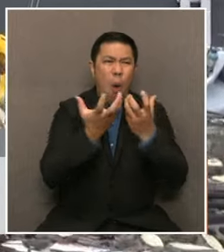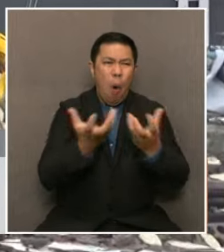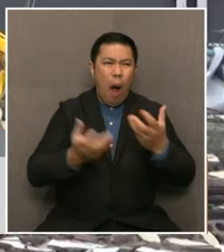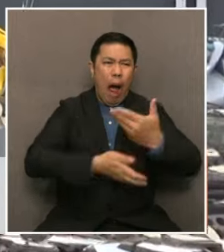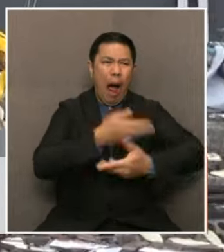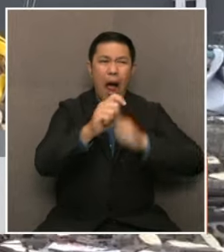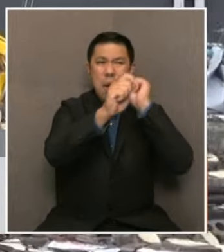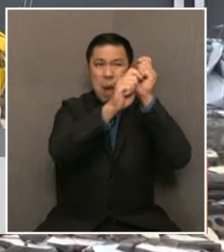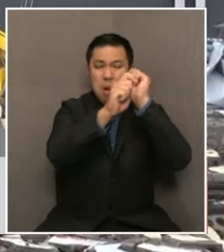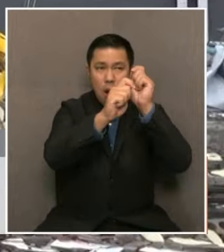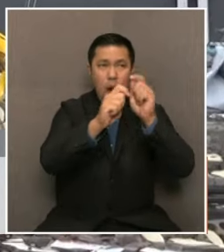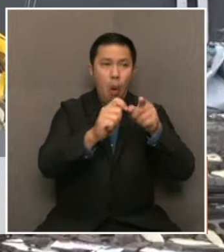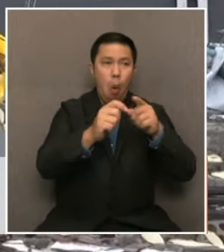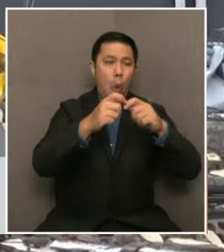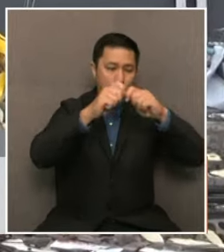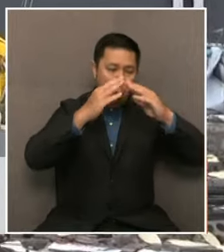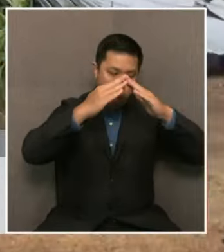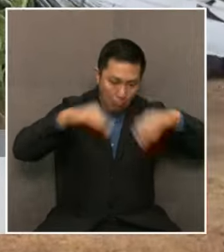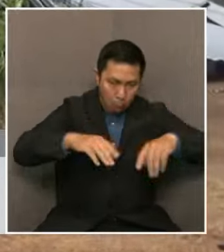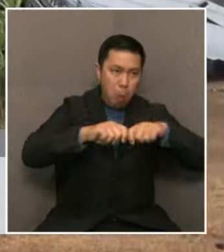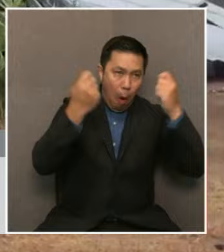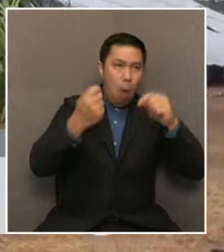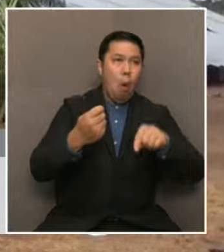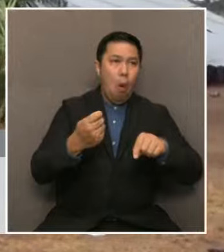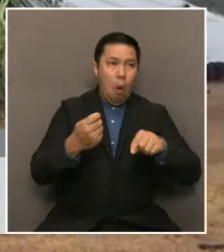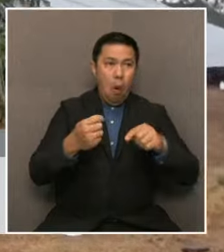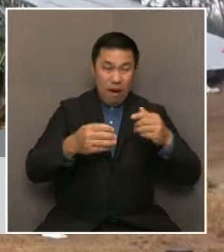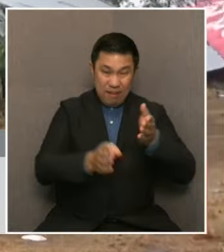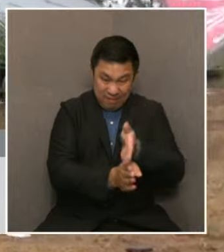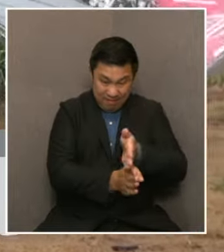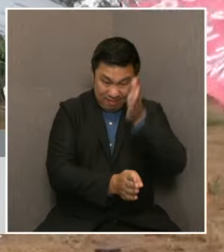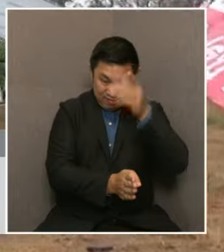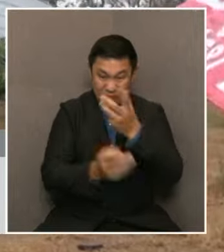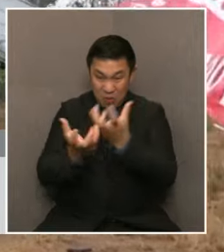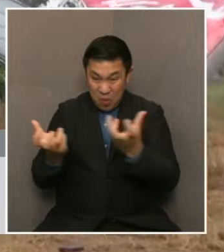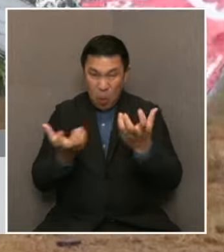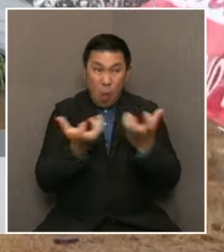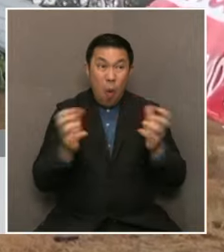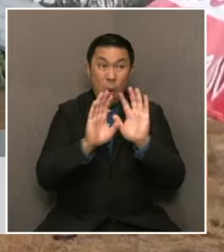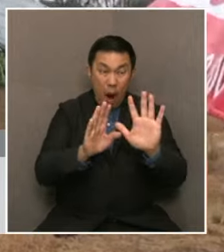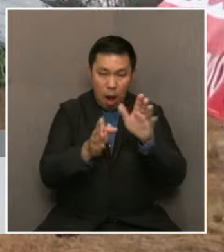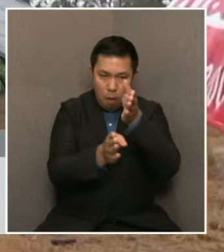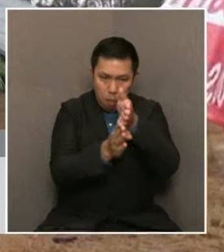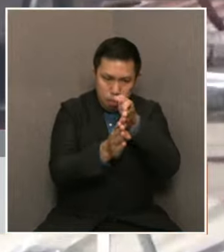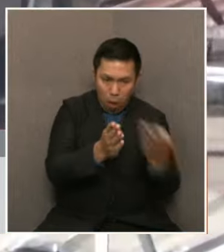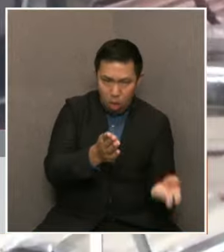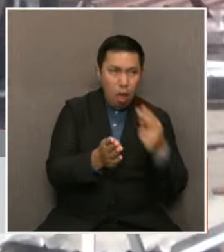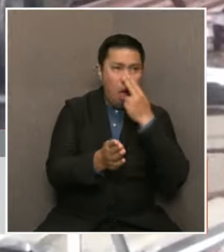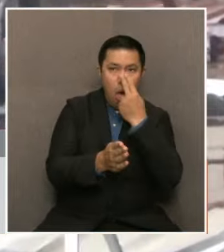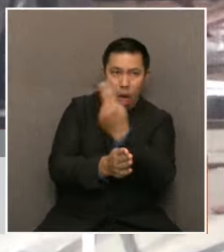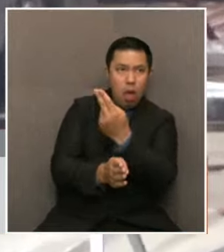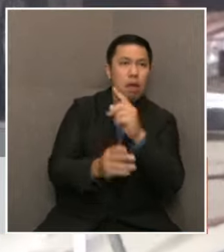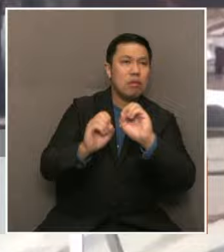งยองได้รับความเสียหายหนักเลยนะครับคือผนังคลังสินค้าพังถล่มลงมาจนมองเห็นสินค้าด้านในได้อย่างชัดเจนเลย